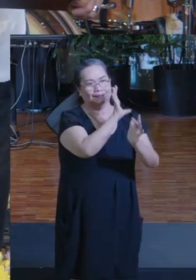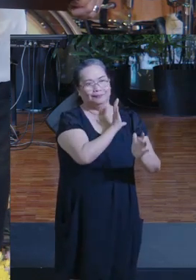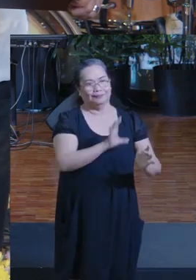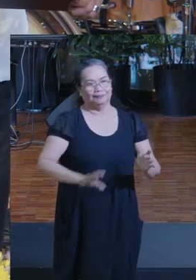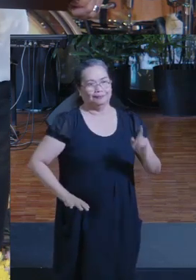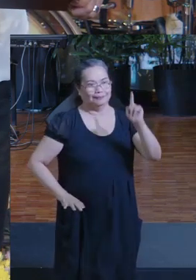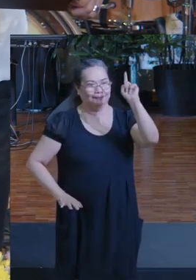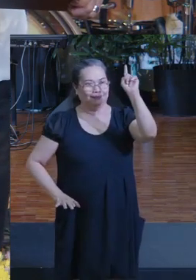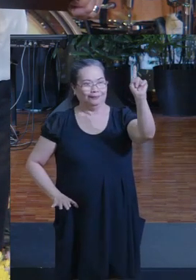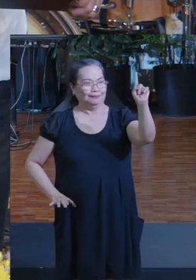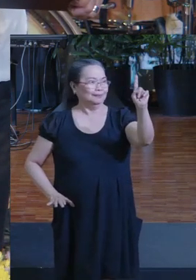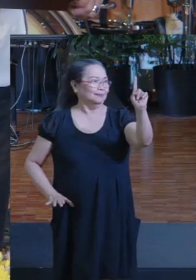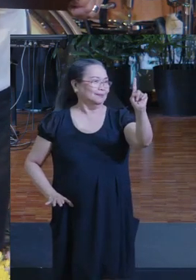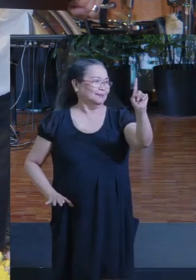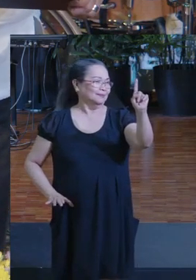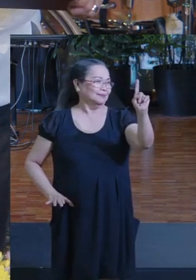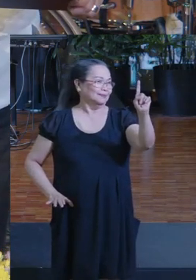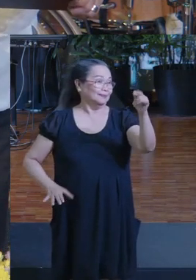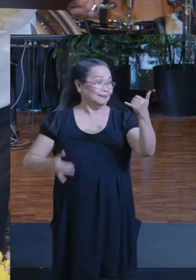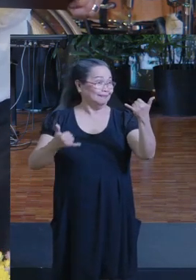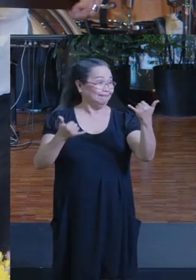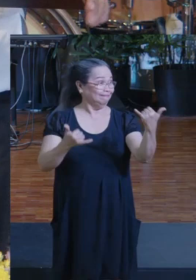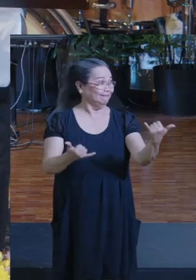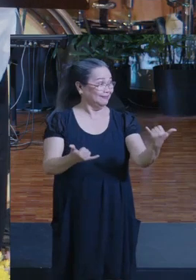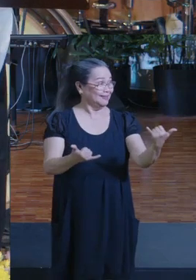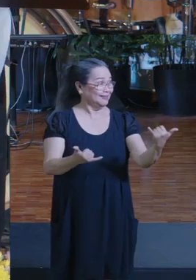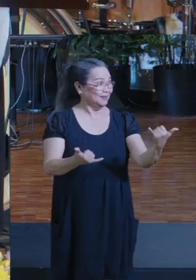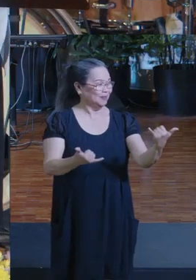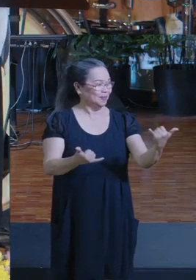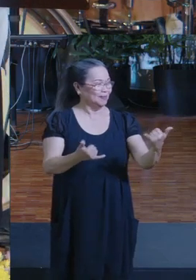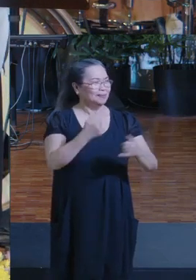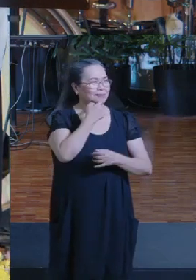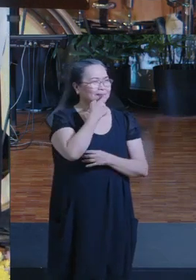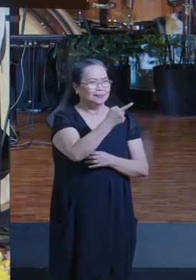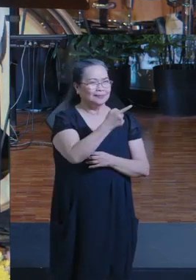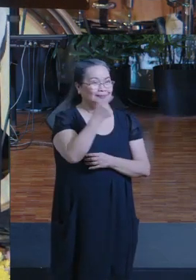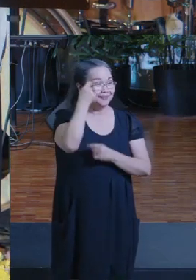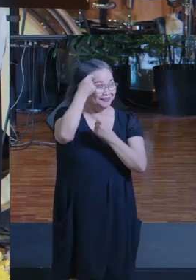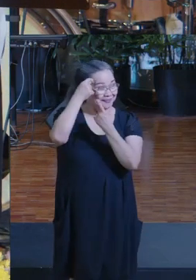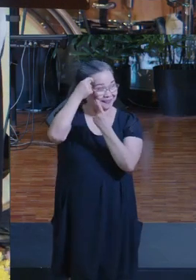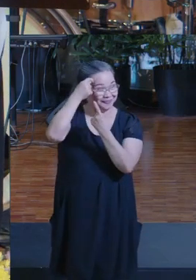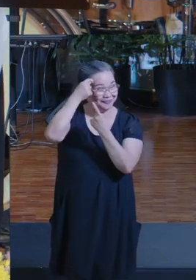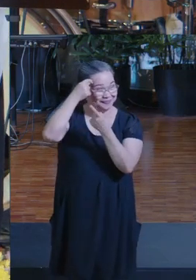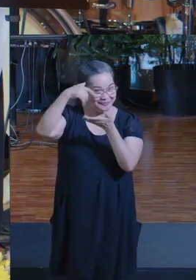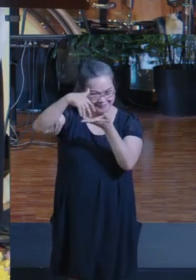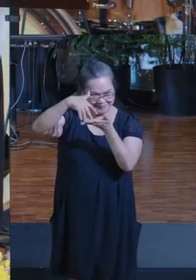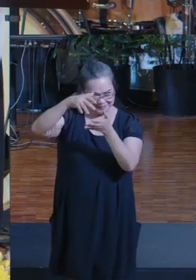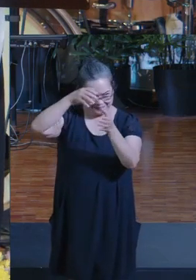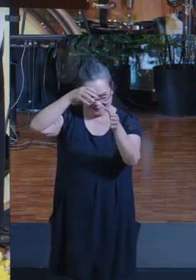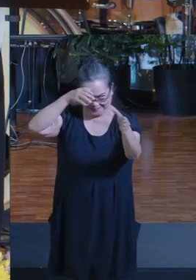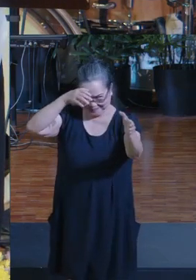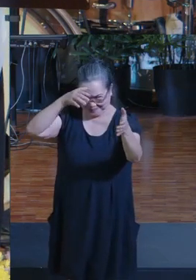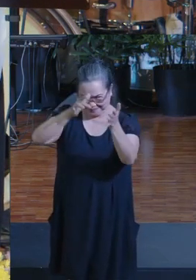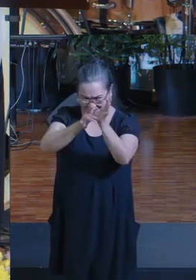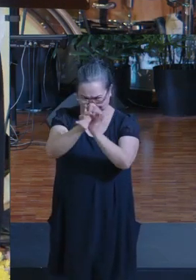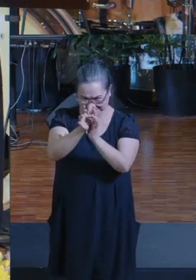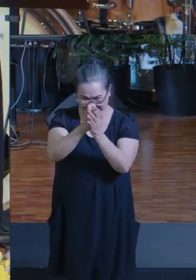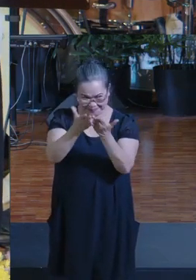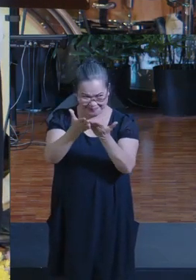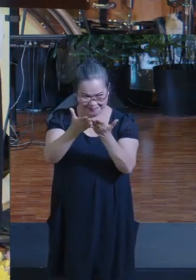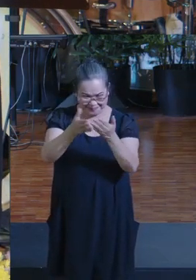Christ. Ngayon mga kapatid, sabi ng mga teologo, yung pong